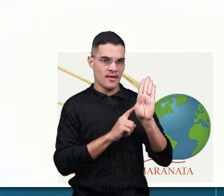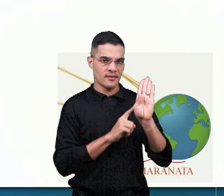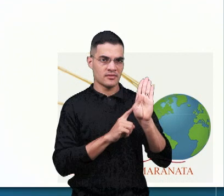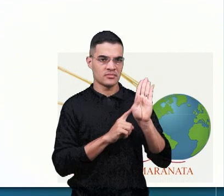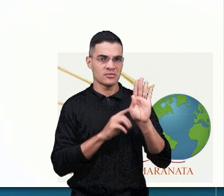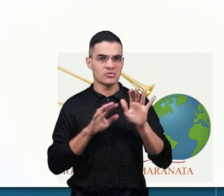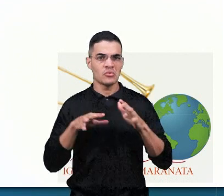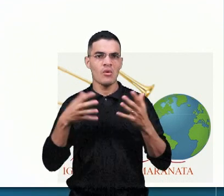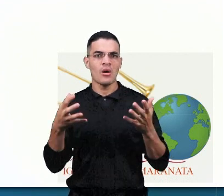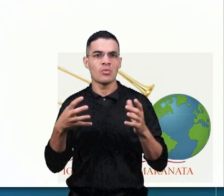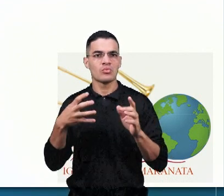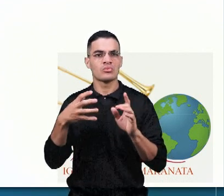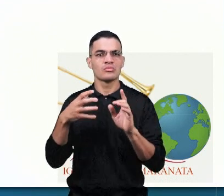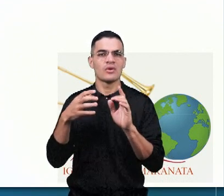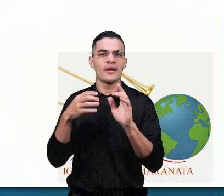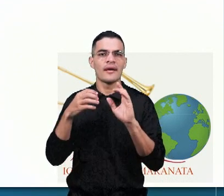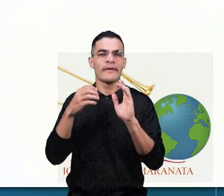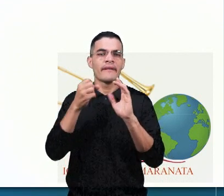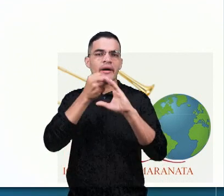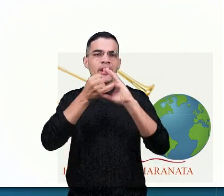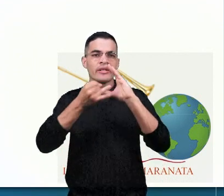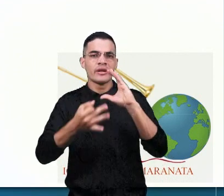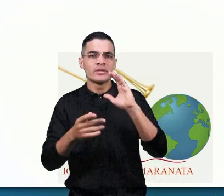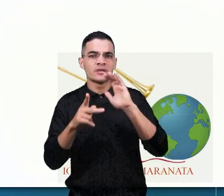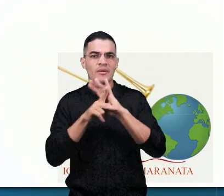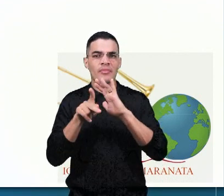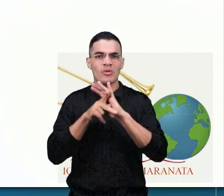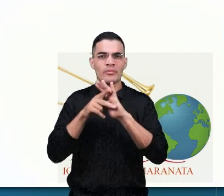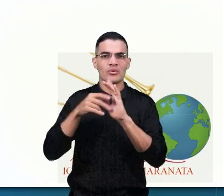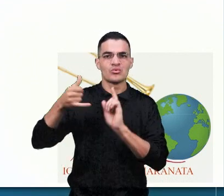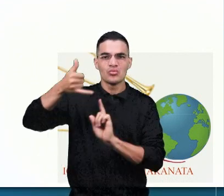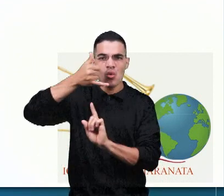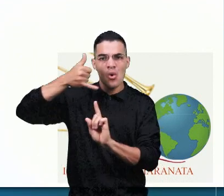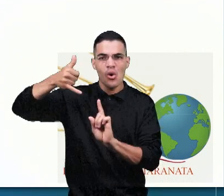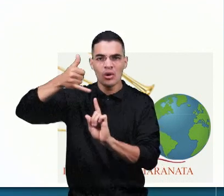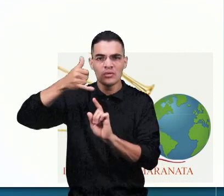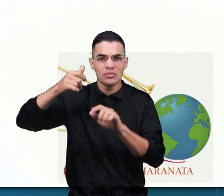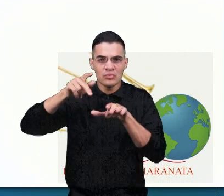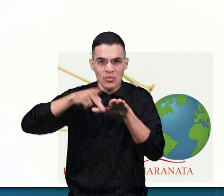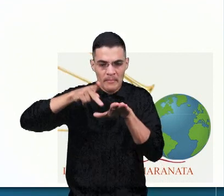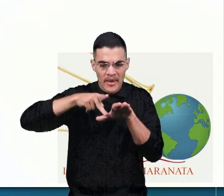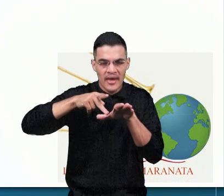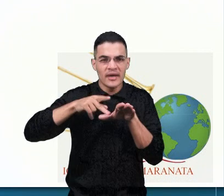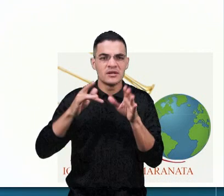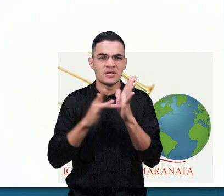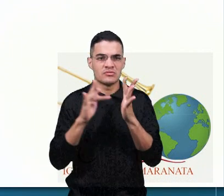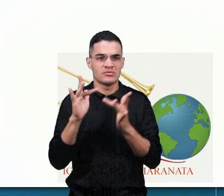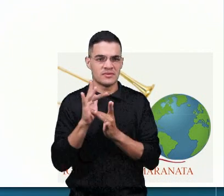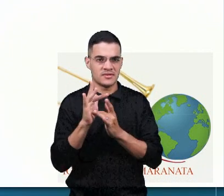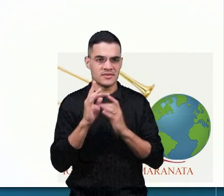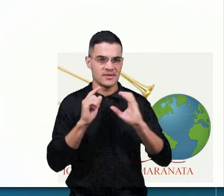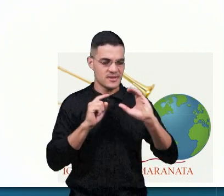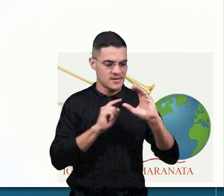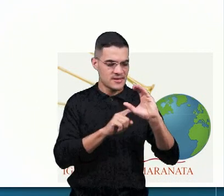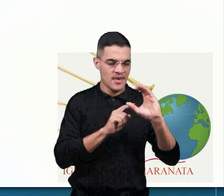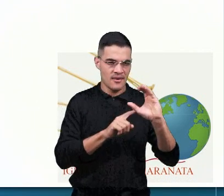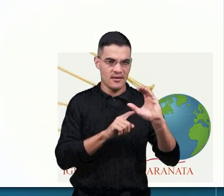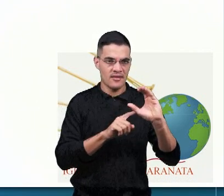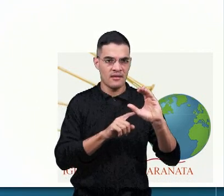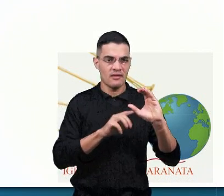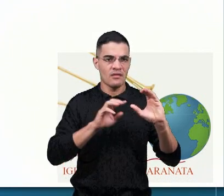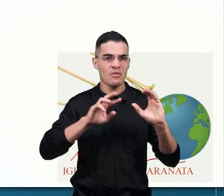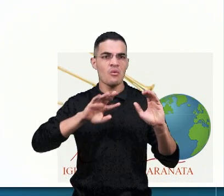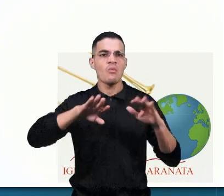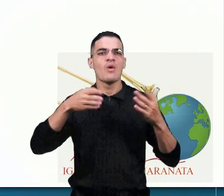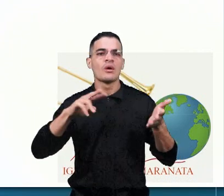du don de l'huile versée sur les pieds de Jésus? Lettre C. Qu'est-ce que signifie